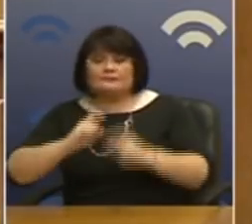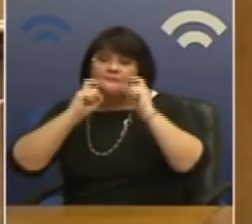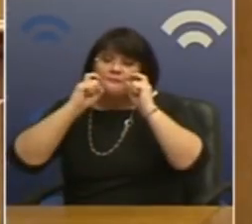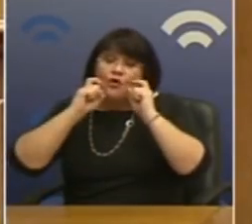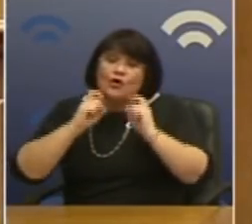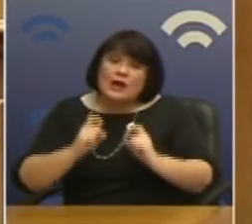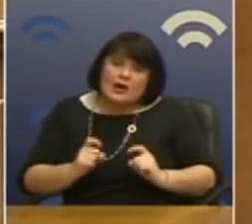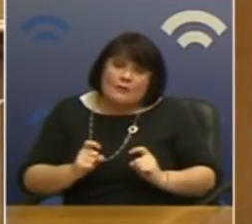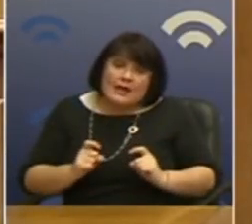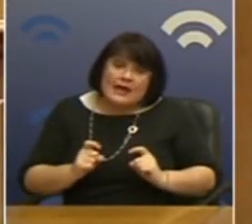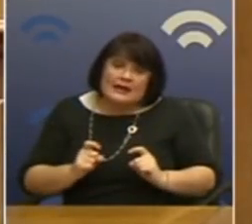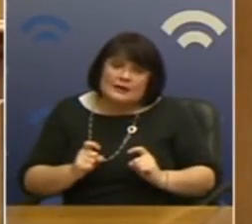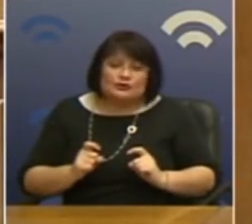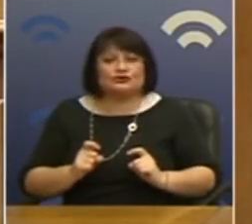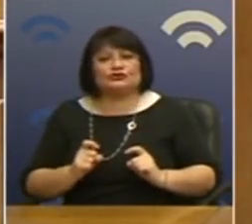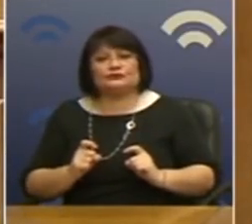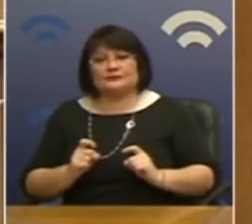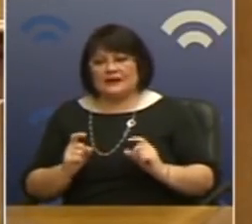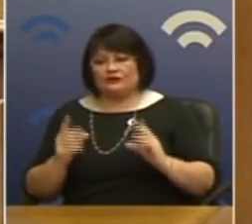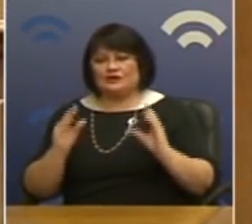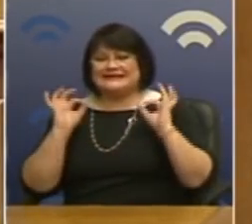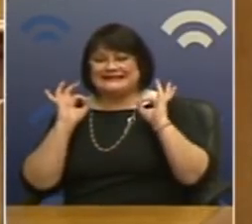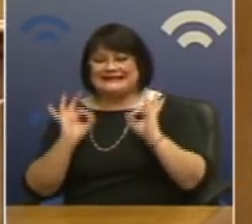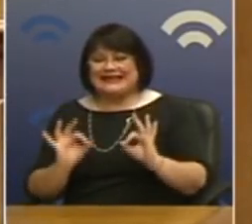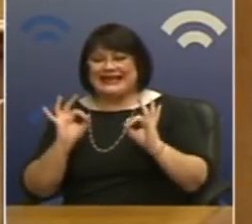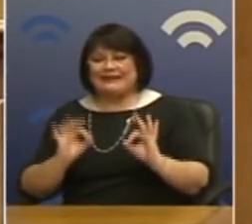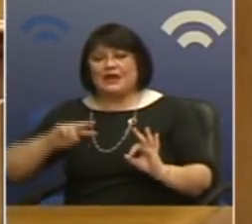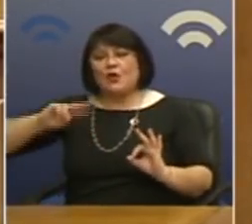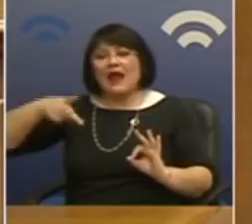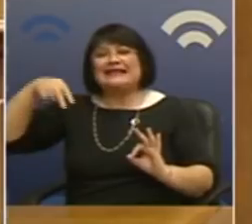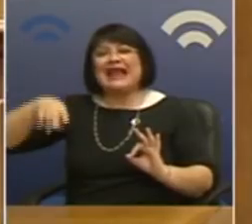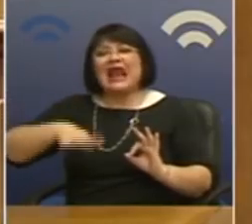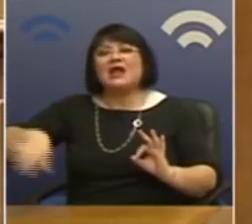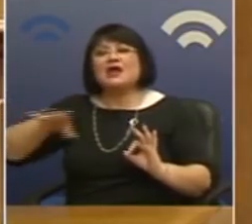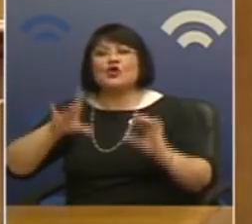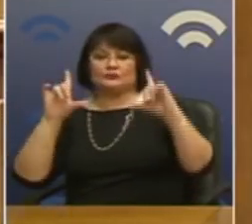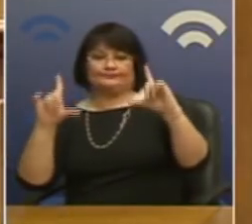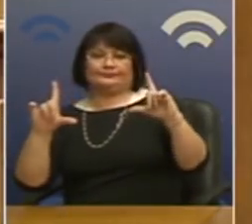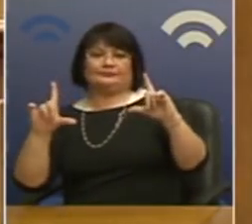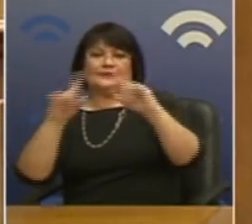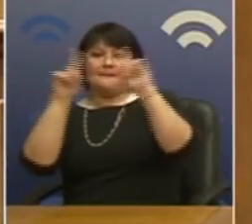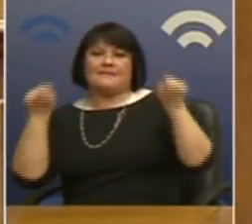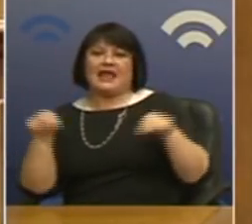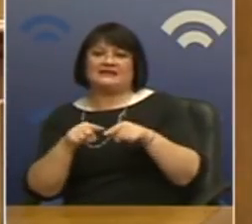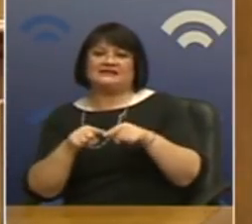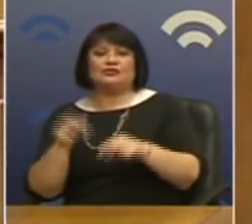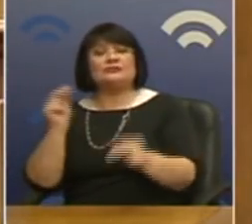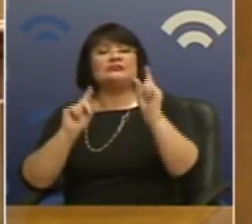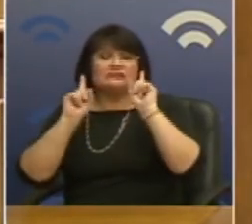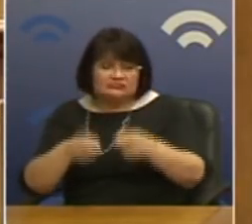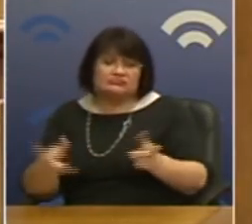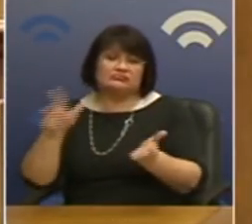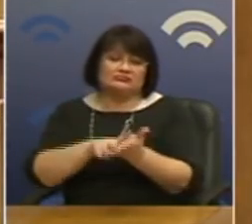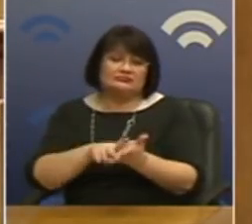υποχρεωμένος να κινηθεί μέσα σε ένα δοσμένο αντιλαϊκό πολιτικό πλαίσιο, να επικυρώνει αντιλαϊκές αποφάσεις